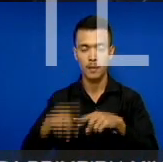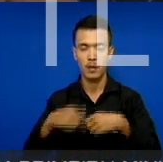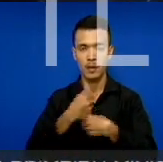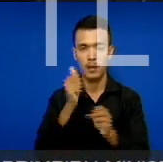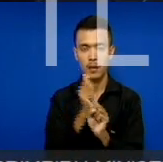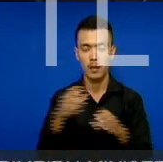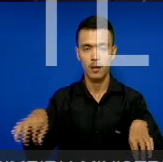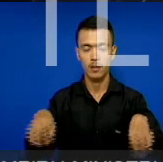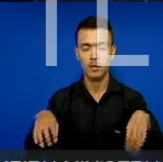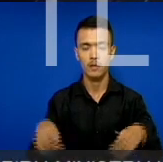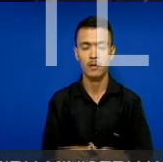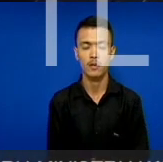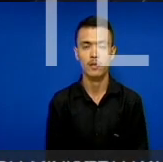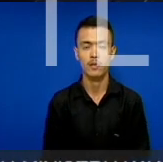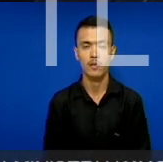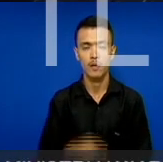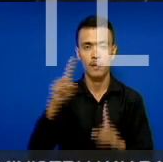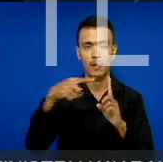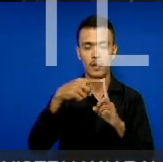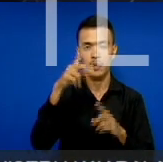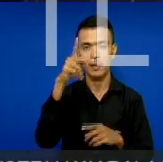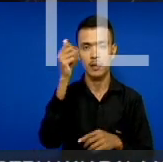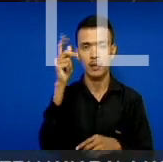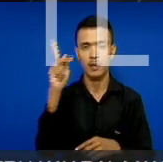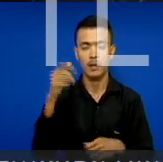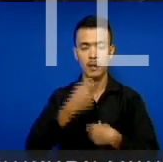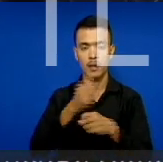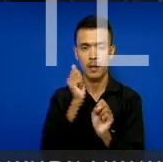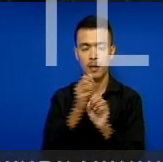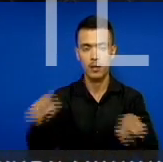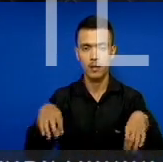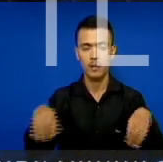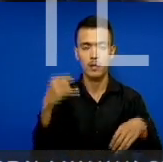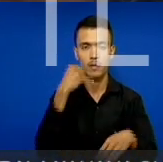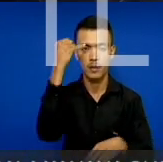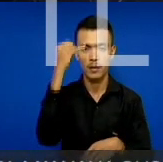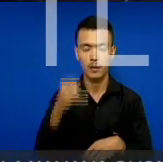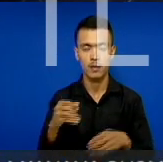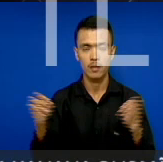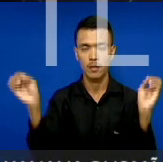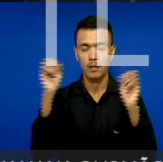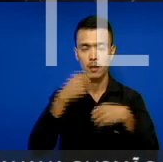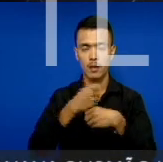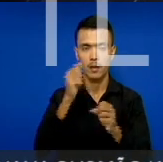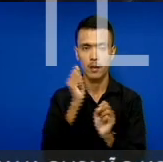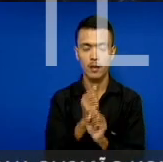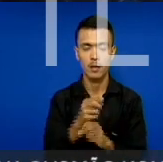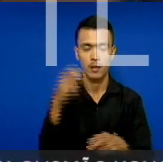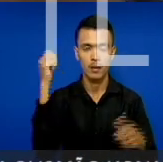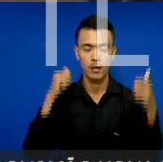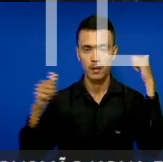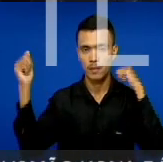rumah. Sen kwandu kak halo servisu investigasau, halo ba bolu ima, halo halo aktividade,